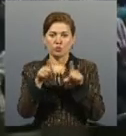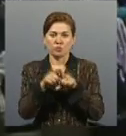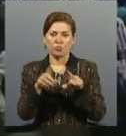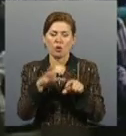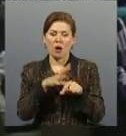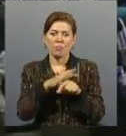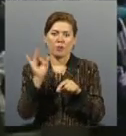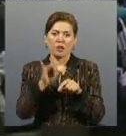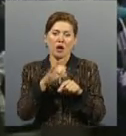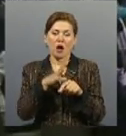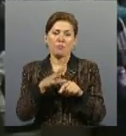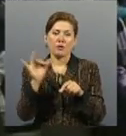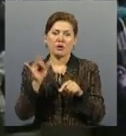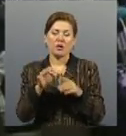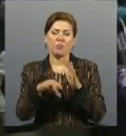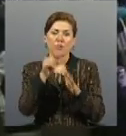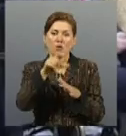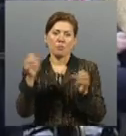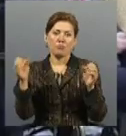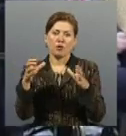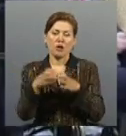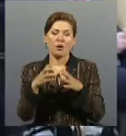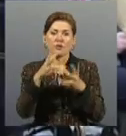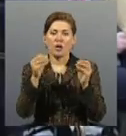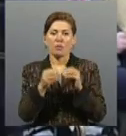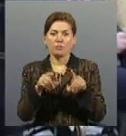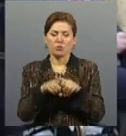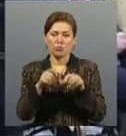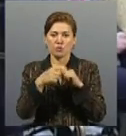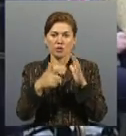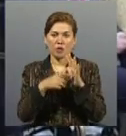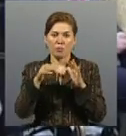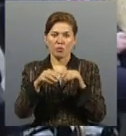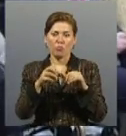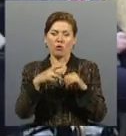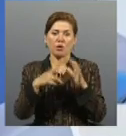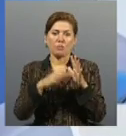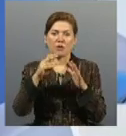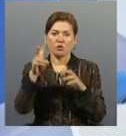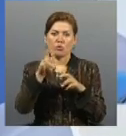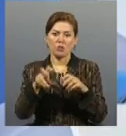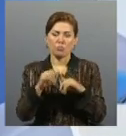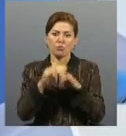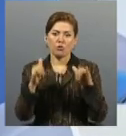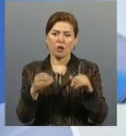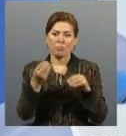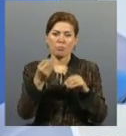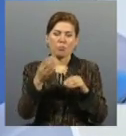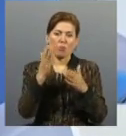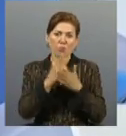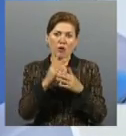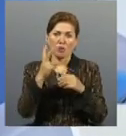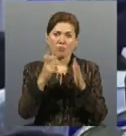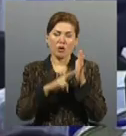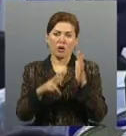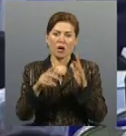елінен 5 мыңнан аса делегат жинайды. Жалпы көлемі 17,8 миллиард доллардан астам қаражат болатын